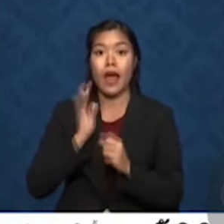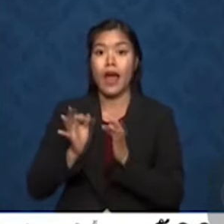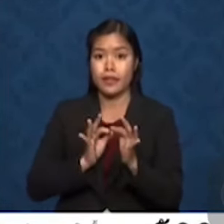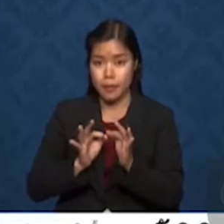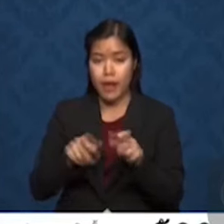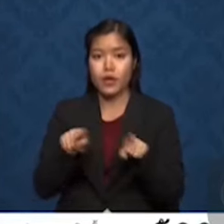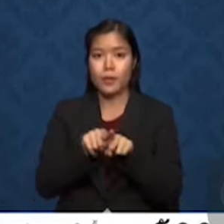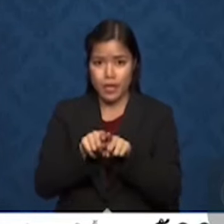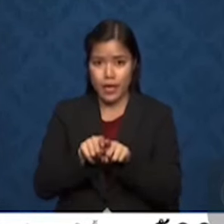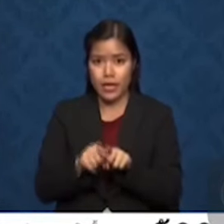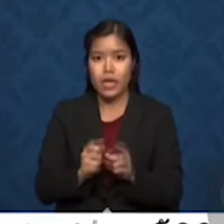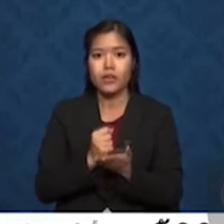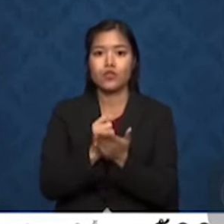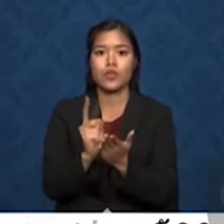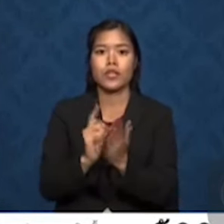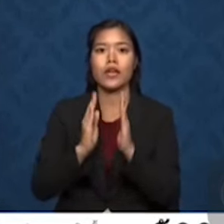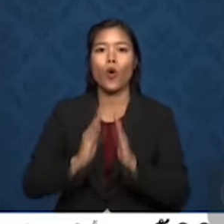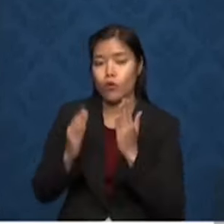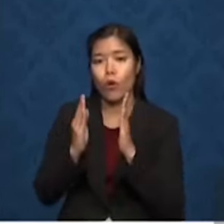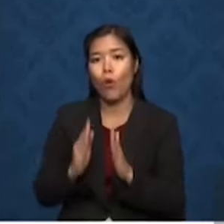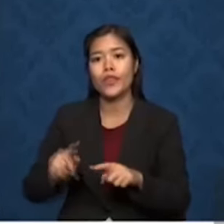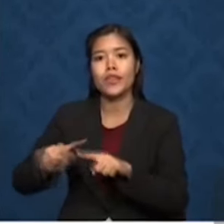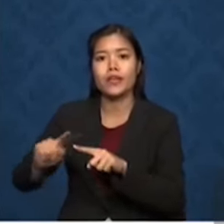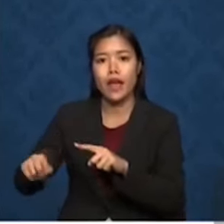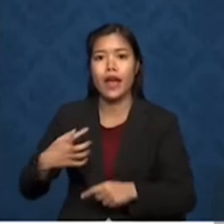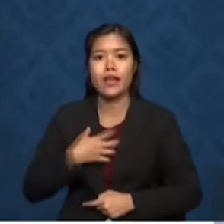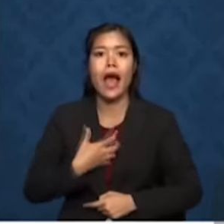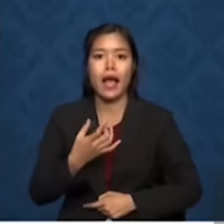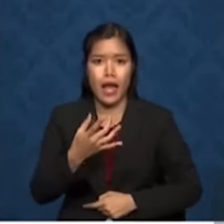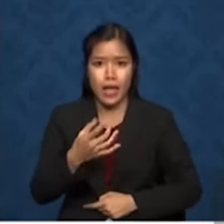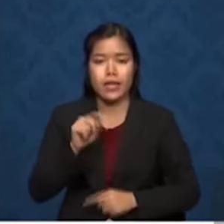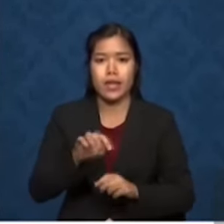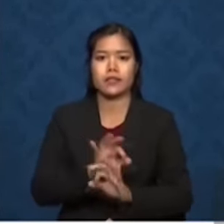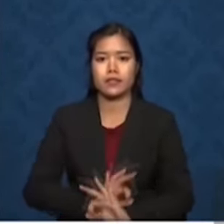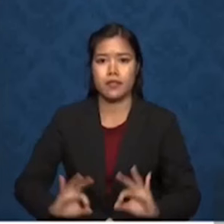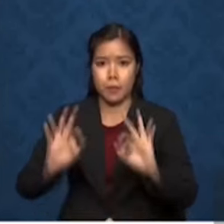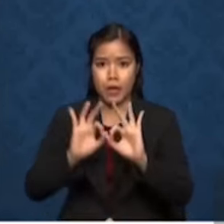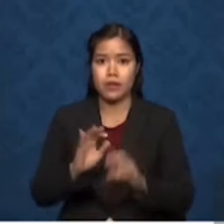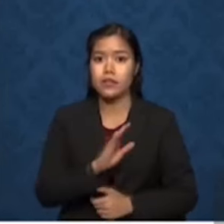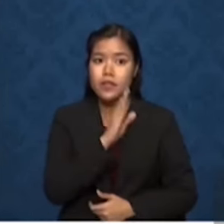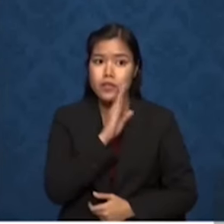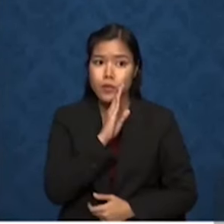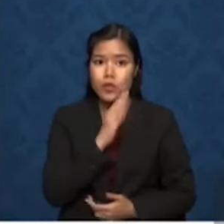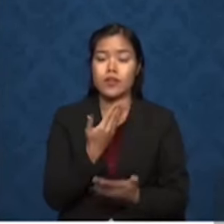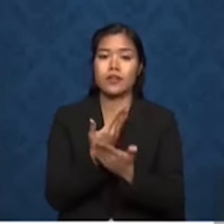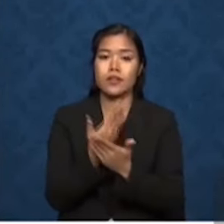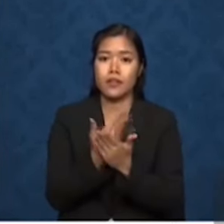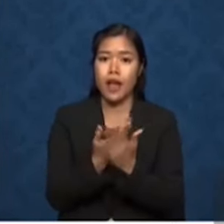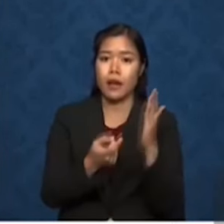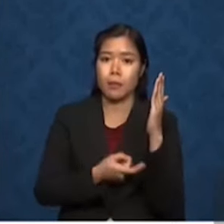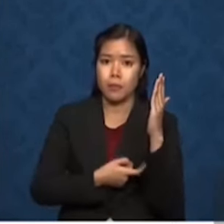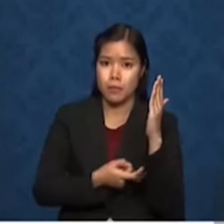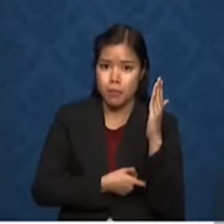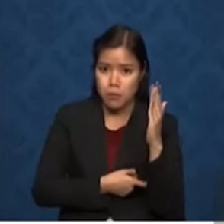เป็นประโยชน์ของพี่น้องเกษตรกรชาวสุนยางสำหรับนโยบายที่เราจะทำให้ราคาอย่างมี